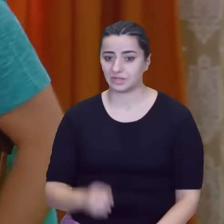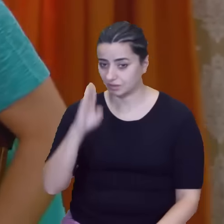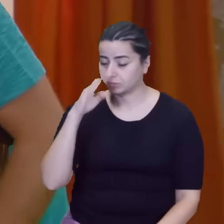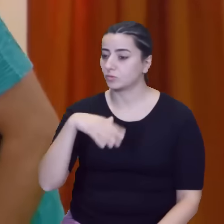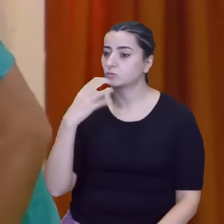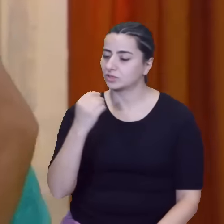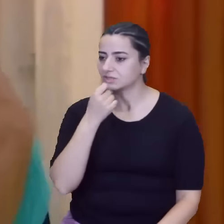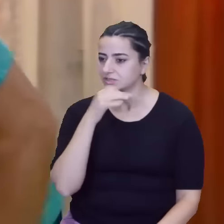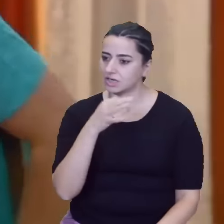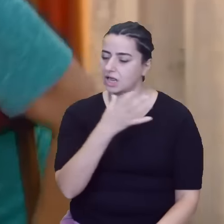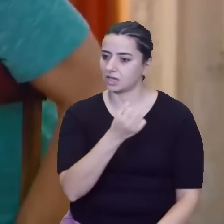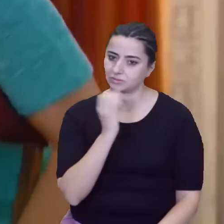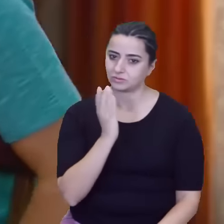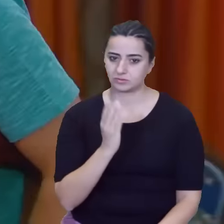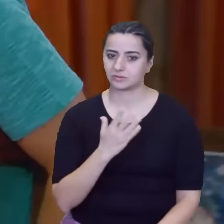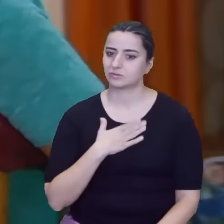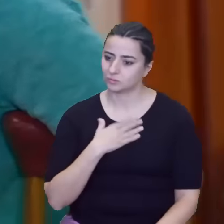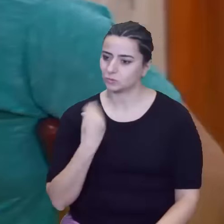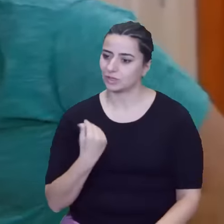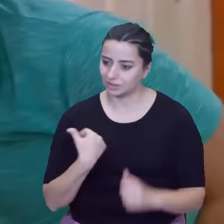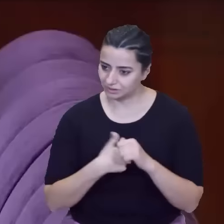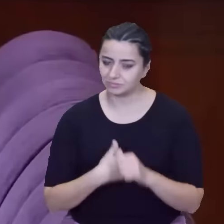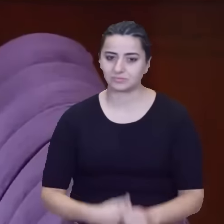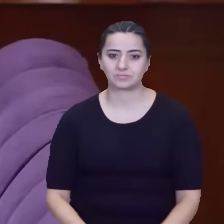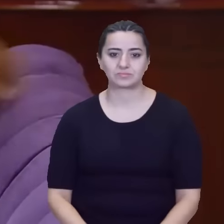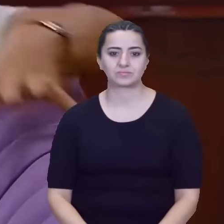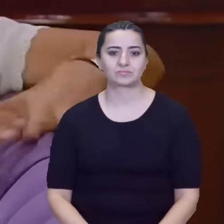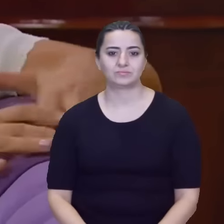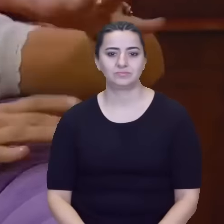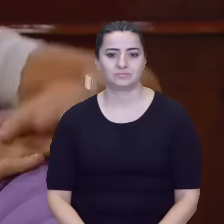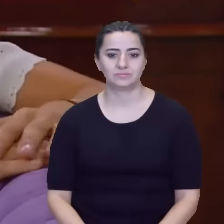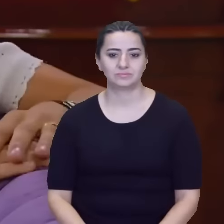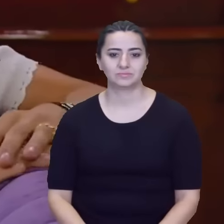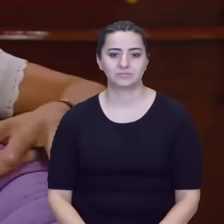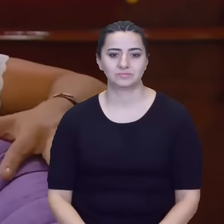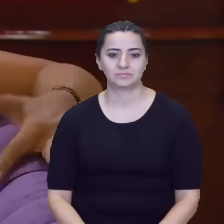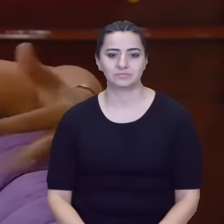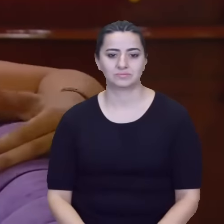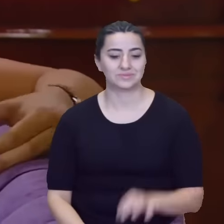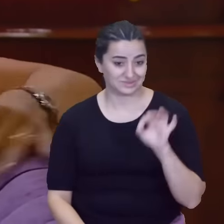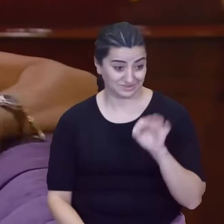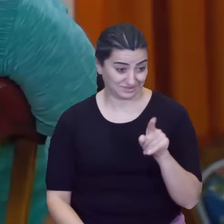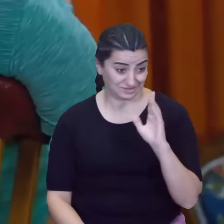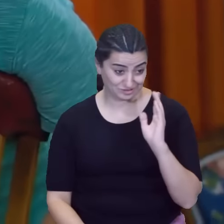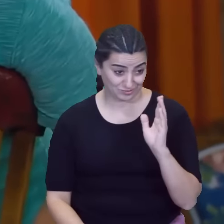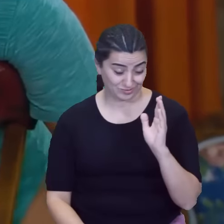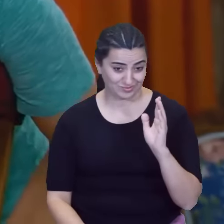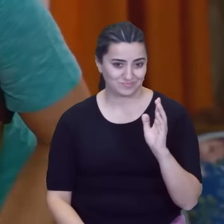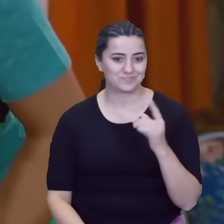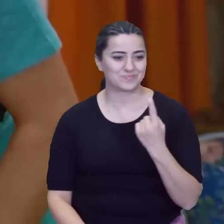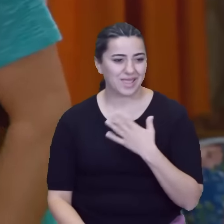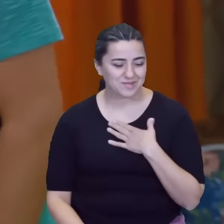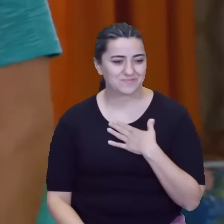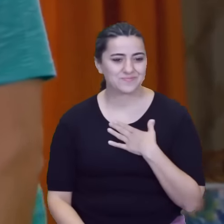İstanbul'un en güzel çekirdeğini alıp geleceğim. Güzel karıcığım. Koltuk değnekleriyle. Ya şimdi sen hazır gidiyorsun ya. Evet. Bir